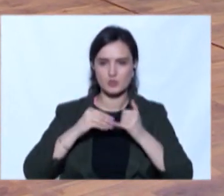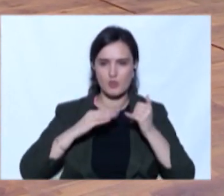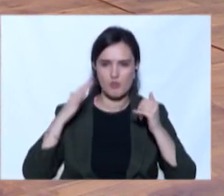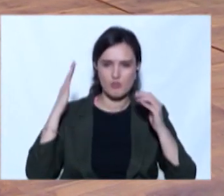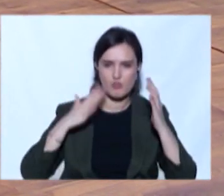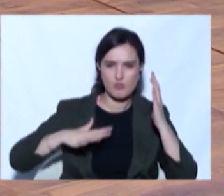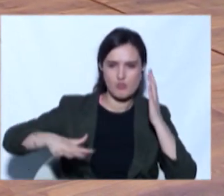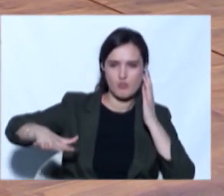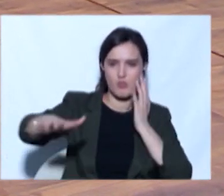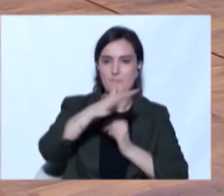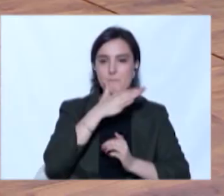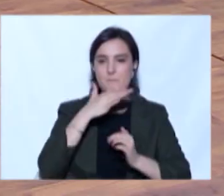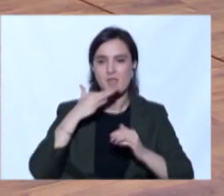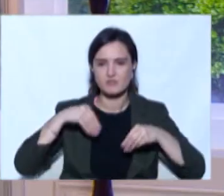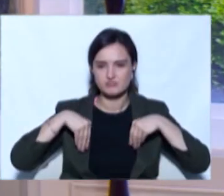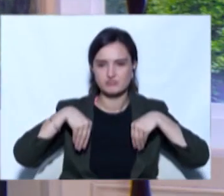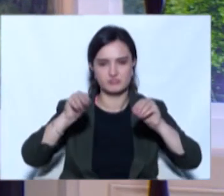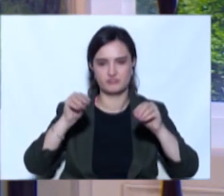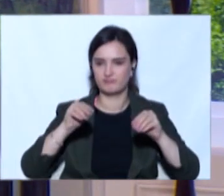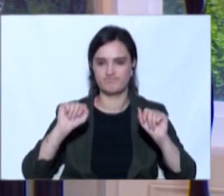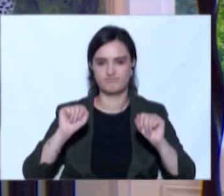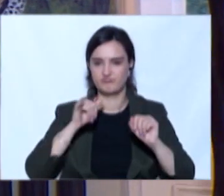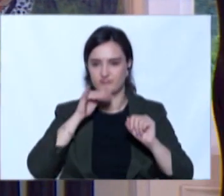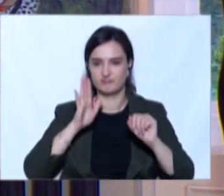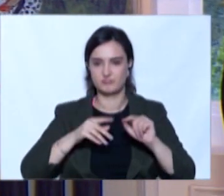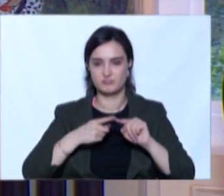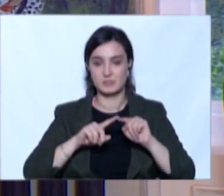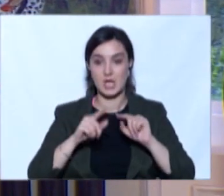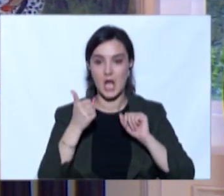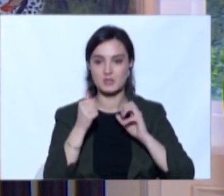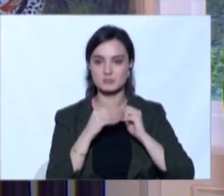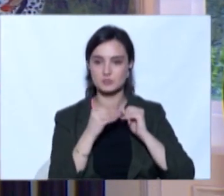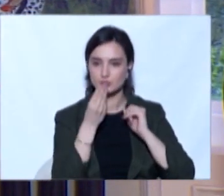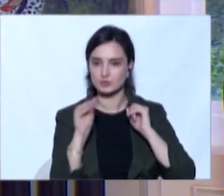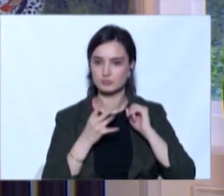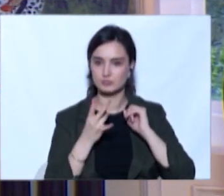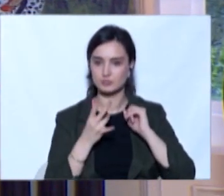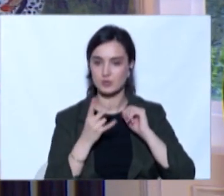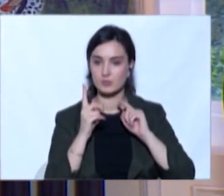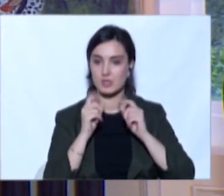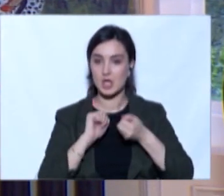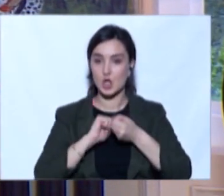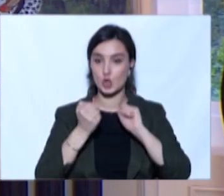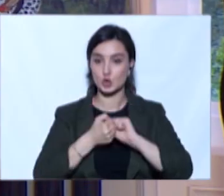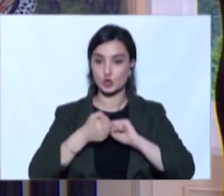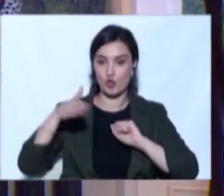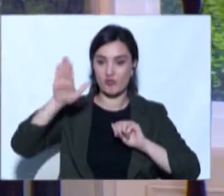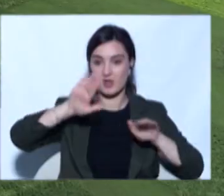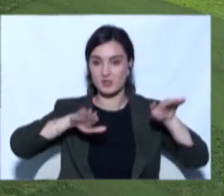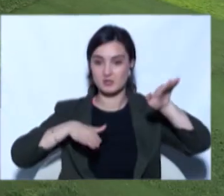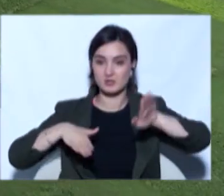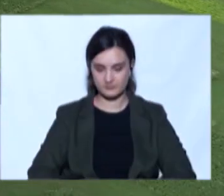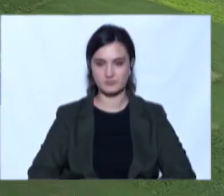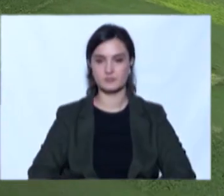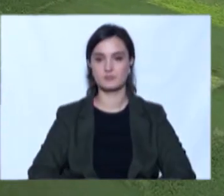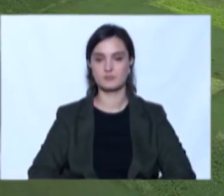რომ ძალიან ბევრი მოსავალი მოიყვანონ და ასევე არ არის ისეთი კარგი მიწა, იმიტომ ხშირ შემთხვევაში კლდოვანი ადგილებია და არ იძლევა